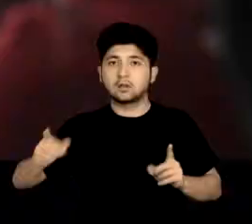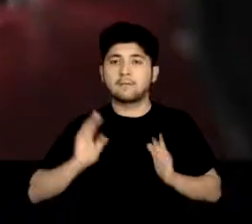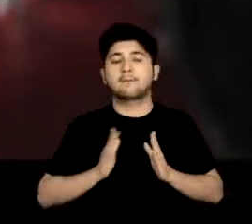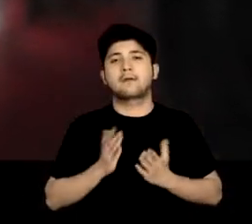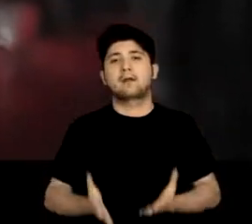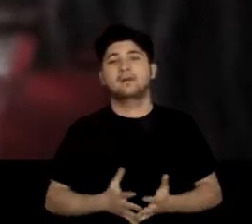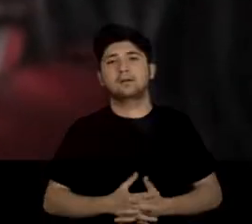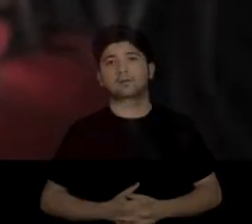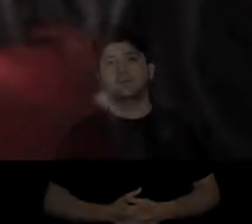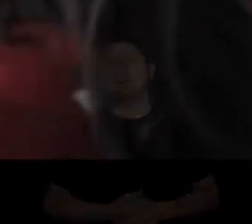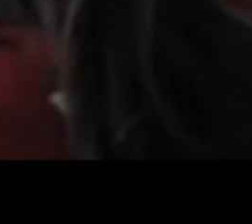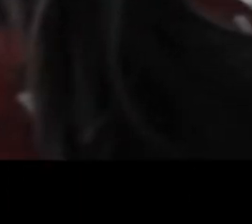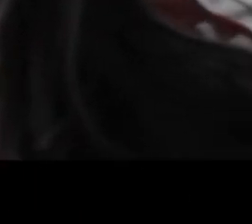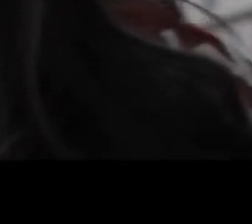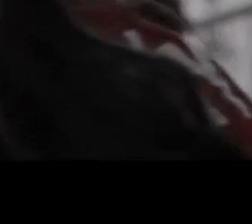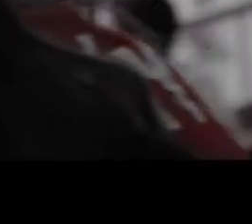yanındaydım.